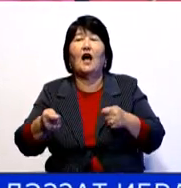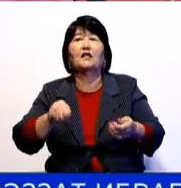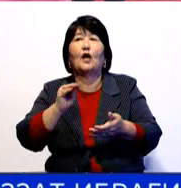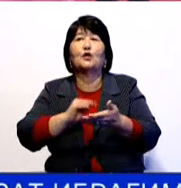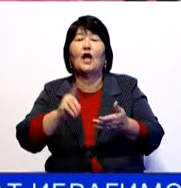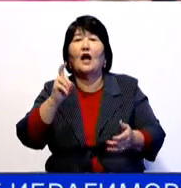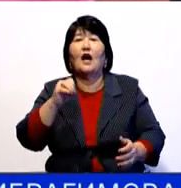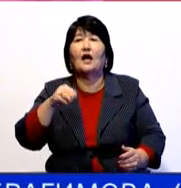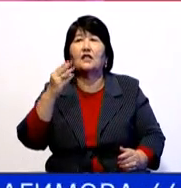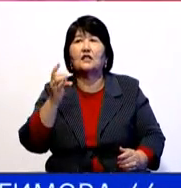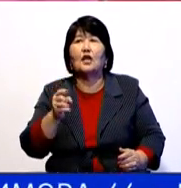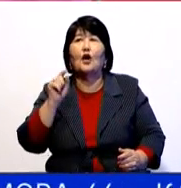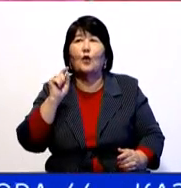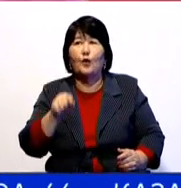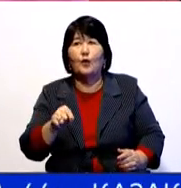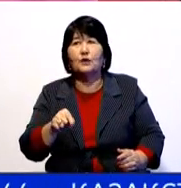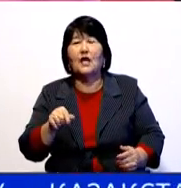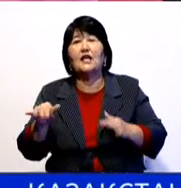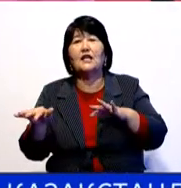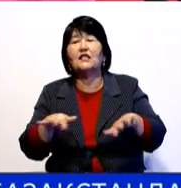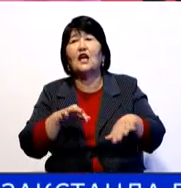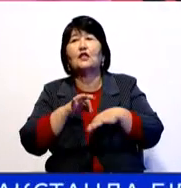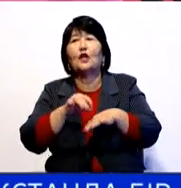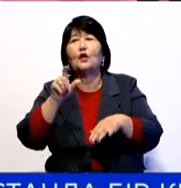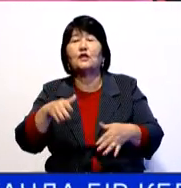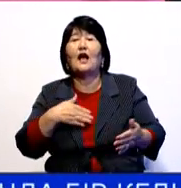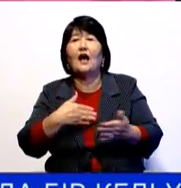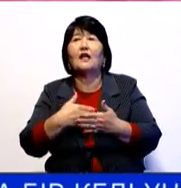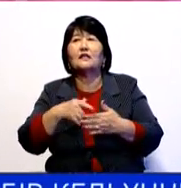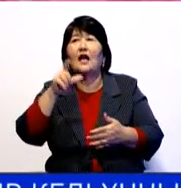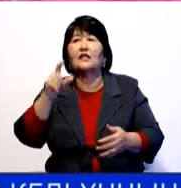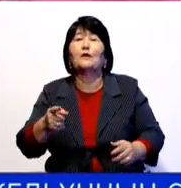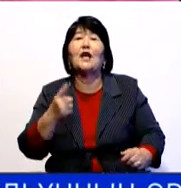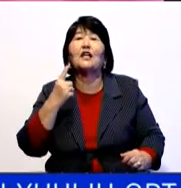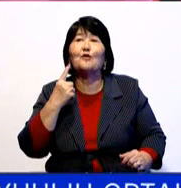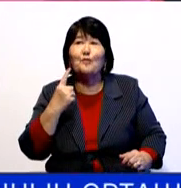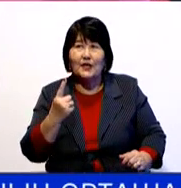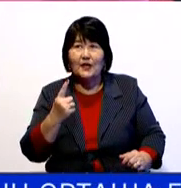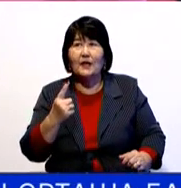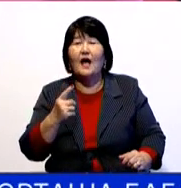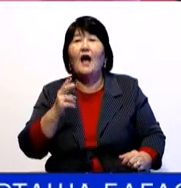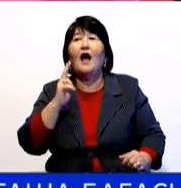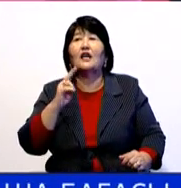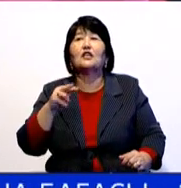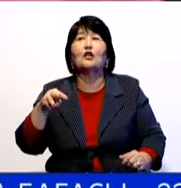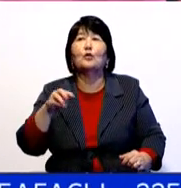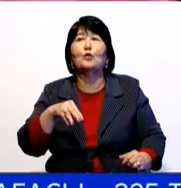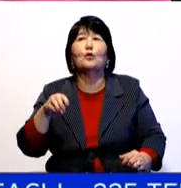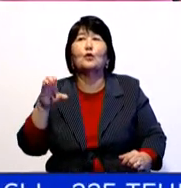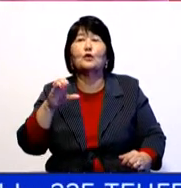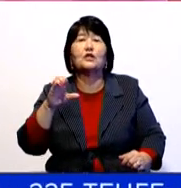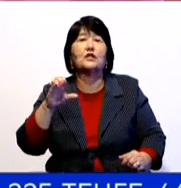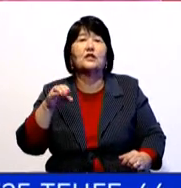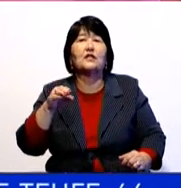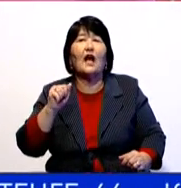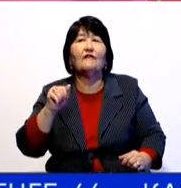хатшысы, осы шараны ұйымдастыруға атсалысқан адамдардың бірі Қаншагүл Мұстафаеваны сөзге тартудың